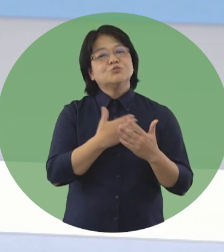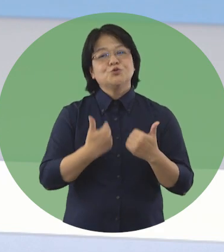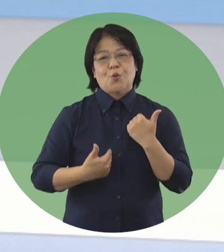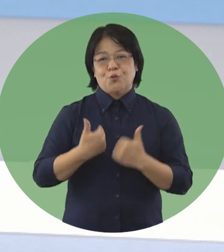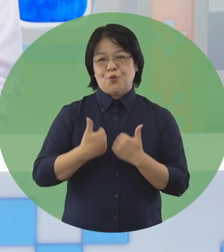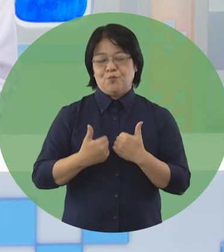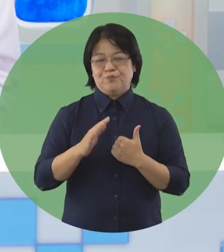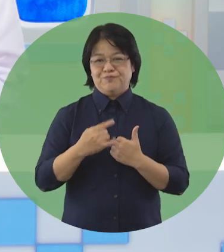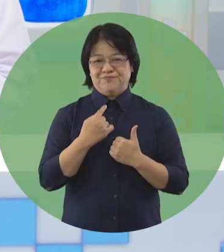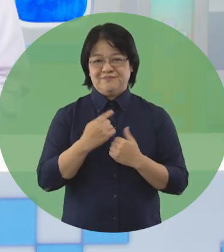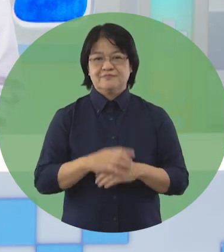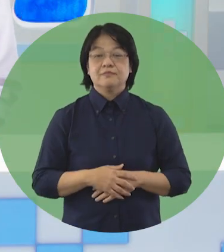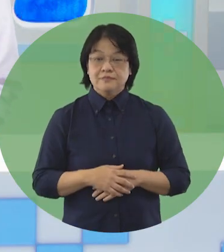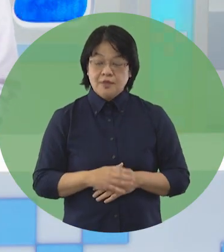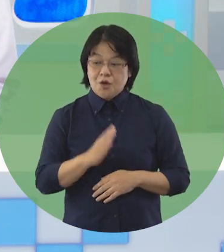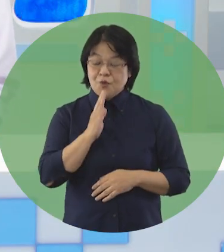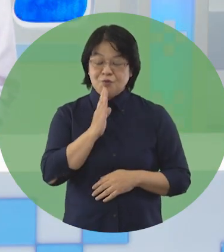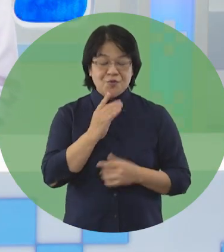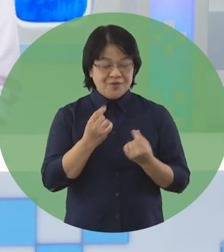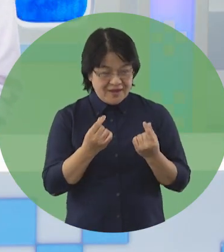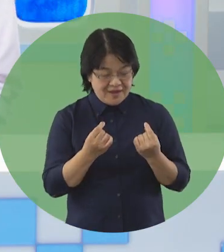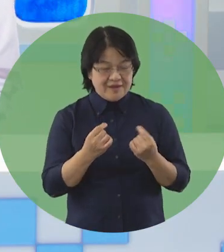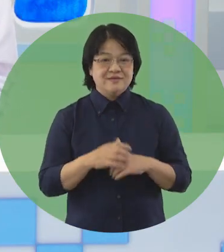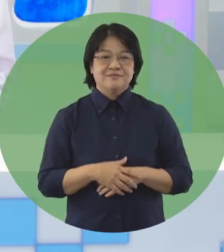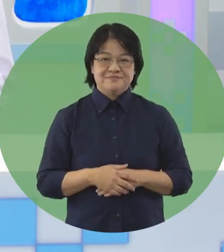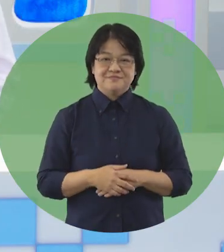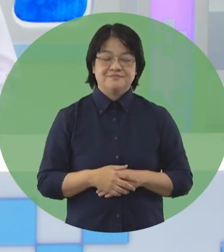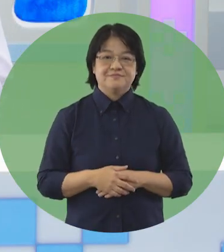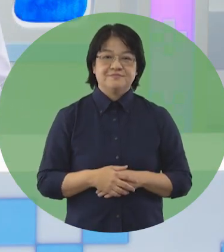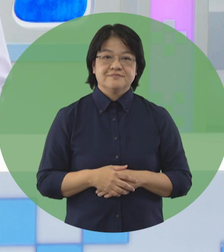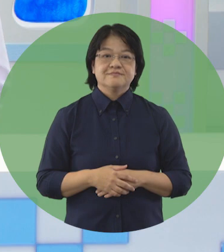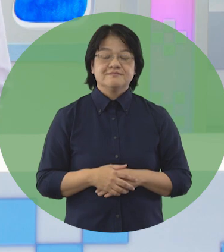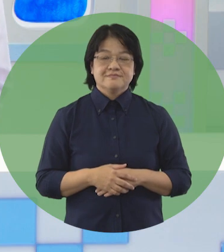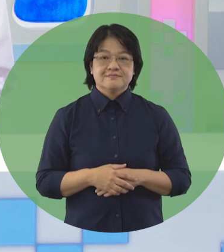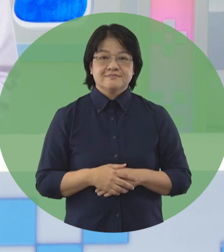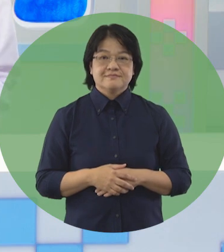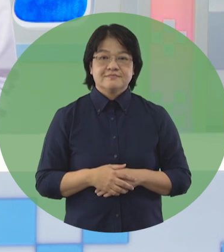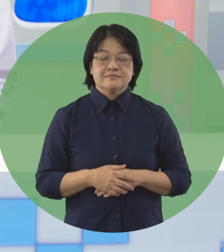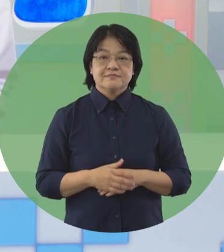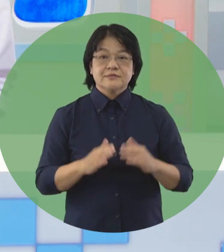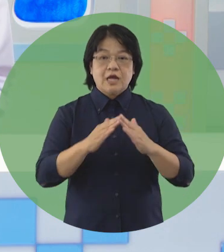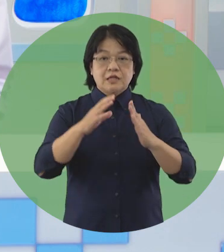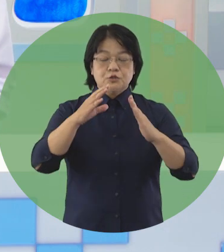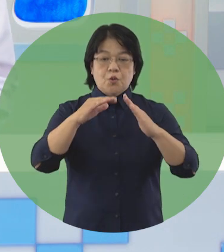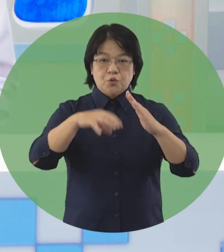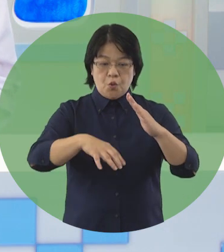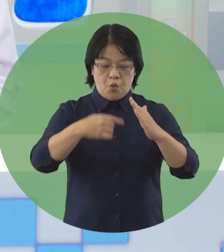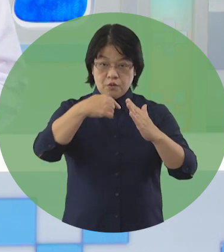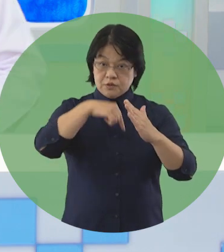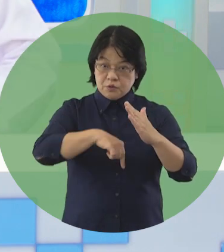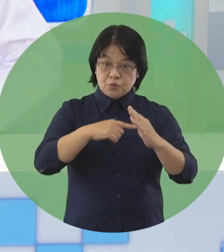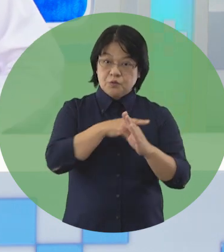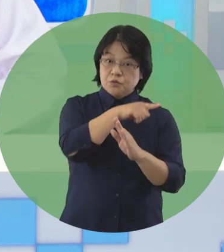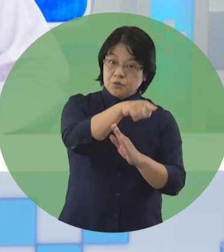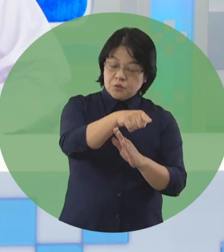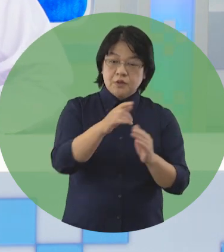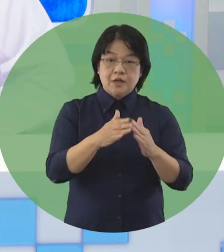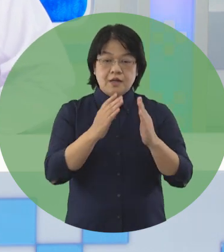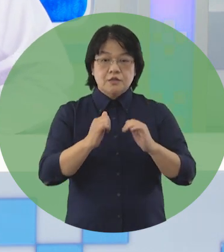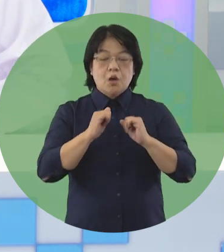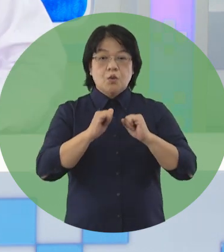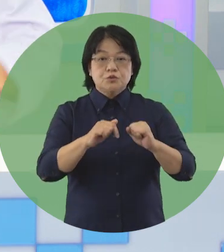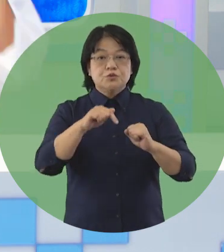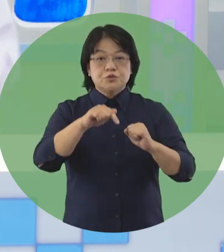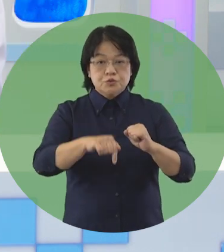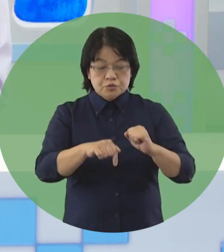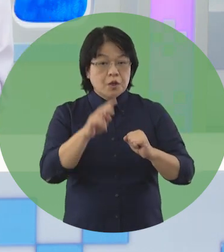ぞよ。 本当に楽しみですよね。それでは会場の屋外と屋内で行われるそれぞれの見どころ